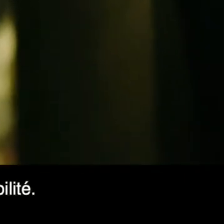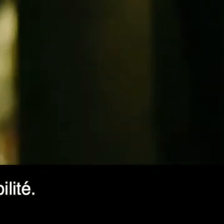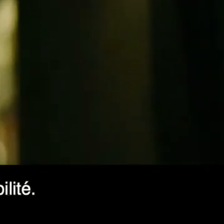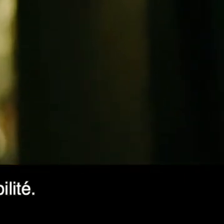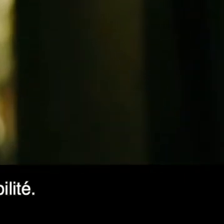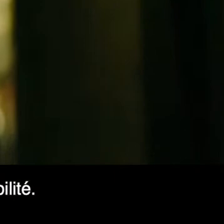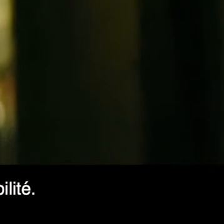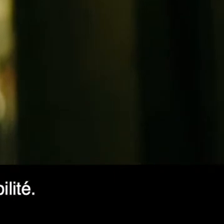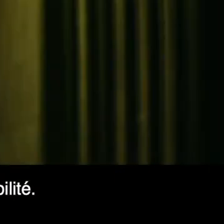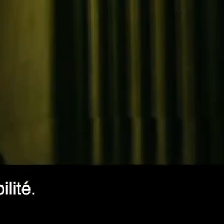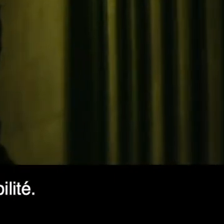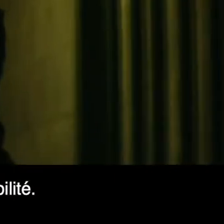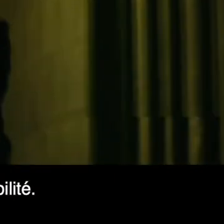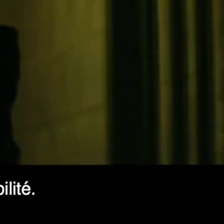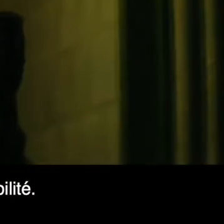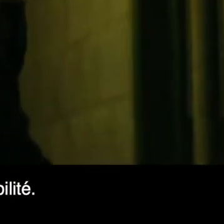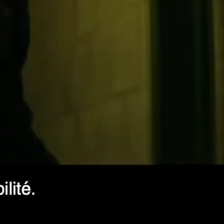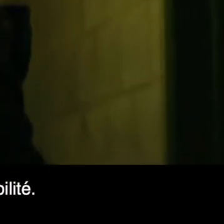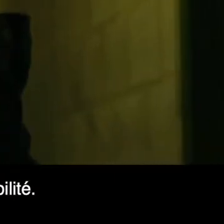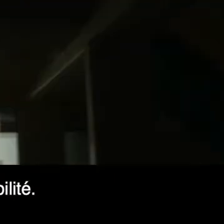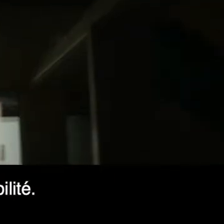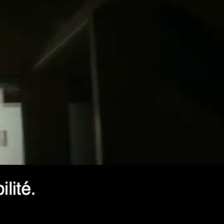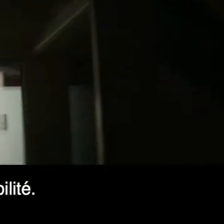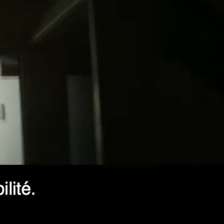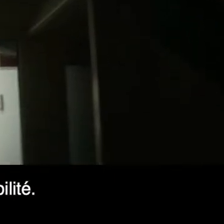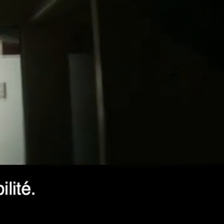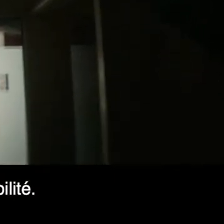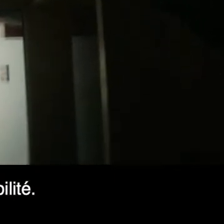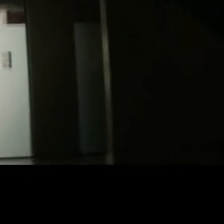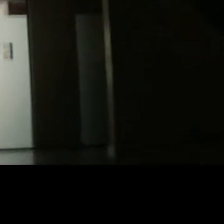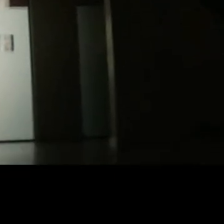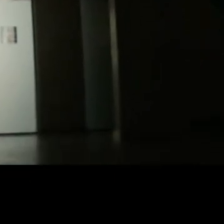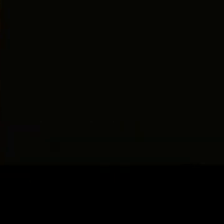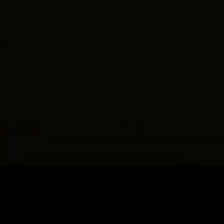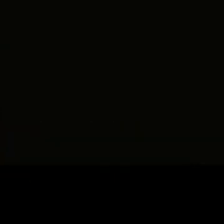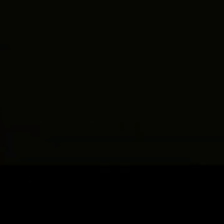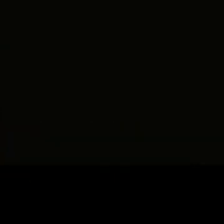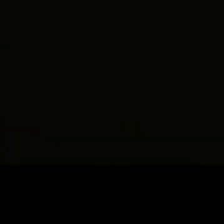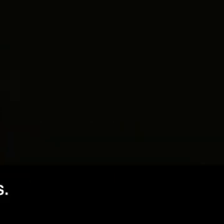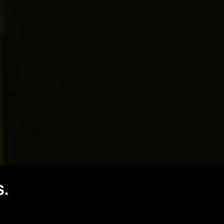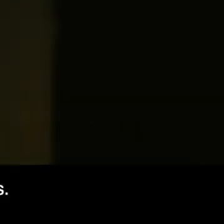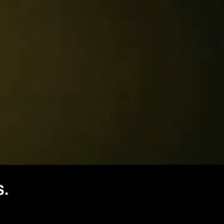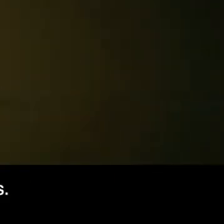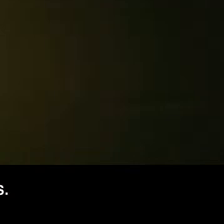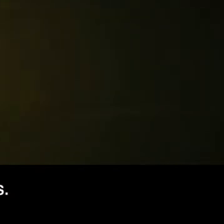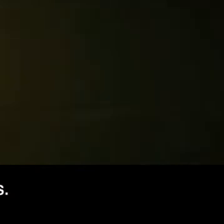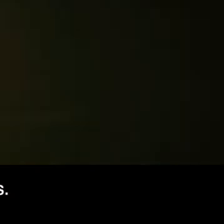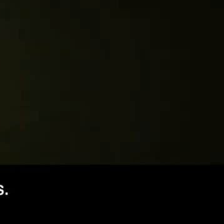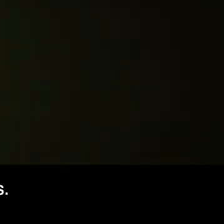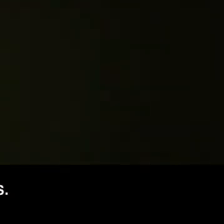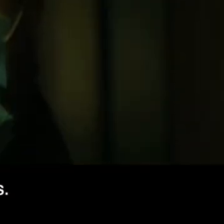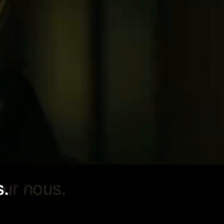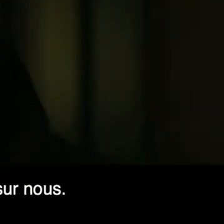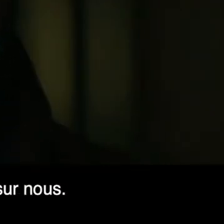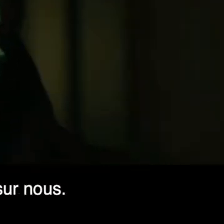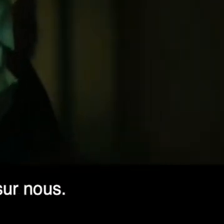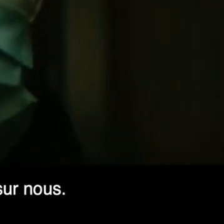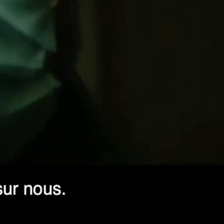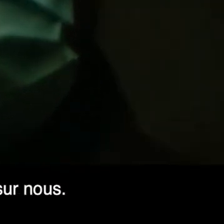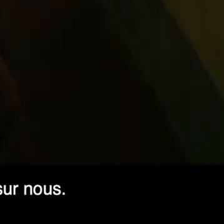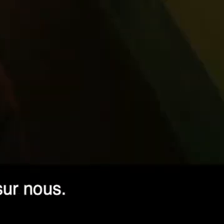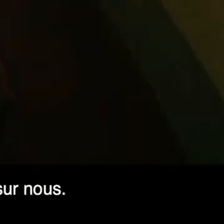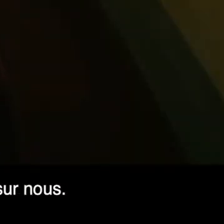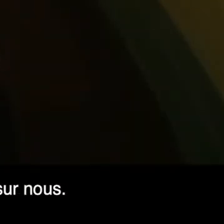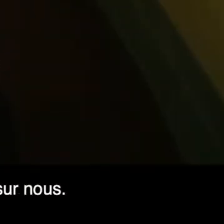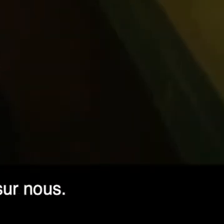Chacun a un rôle à jouer. Une responsabilité. On doit pouvoir compter sur les autres, comme les autres